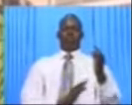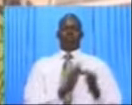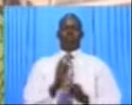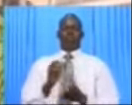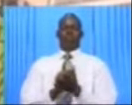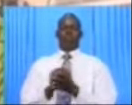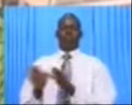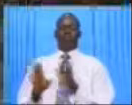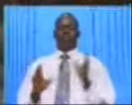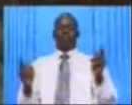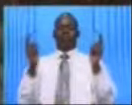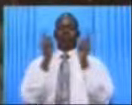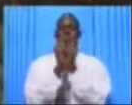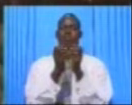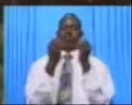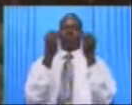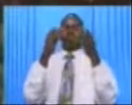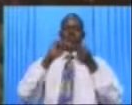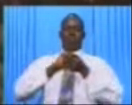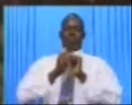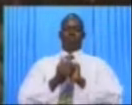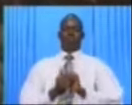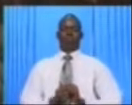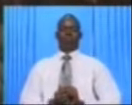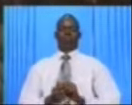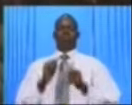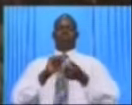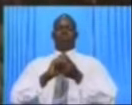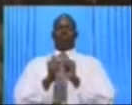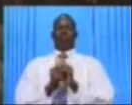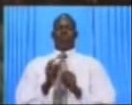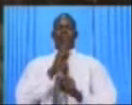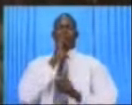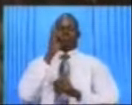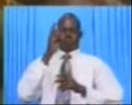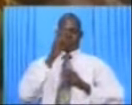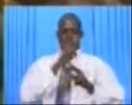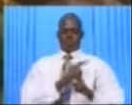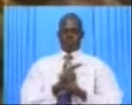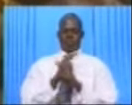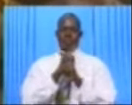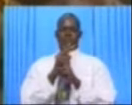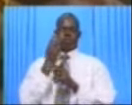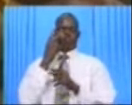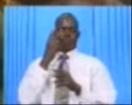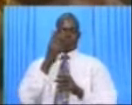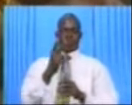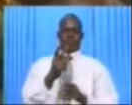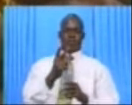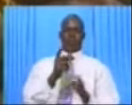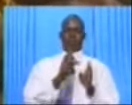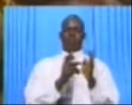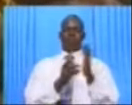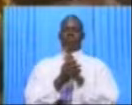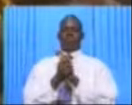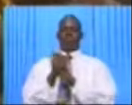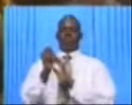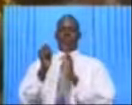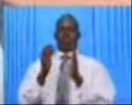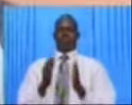que nous rencontrons beaucoup de difficultés. Des difficultés qui seront analysées sous l'œil de l'expert Si Chérif. Nous